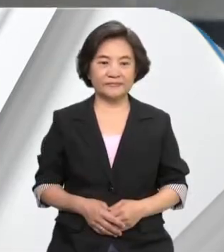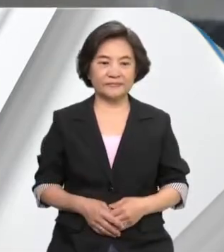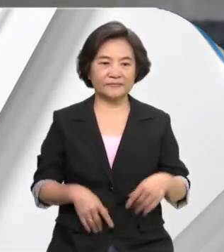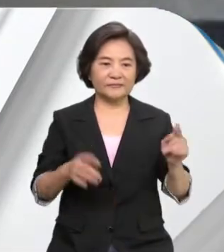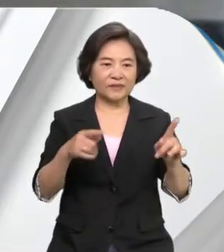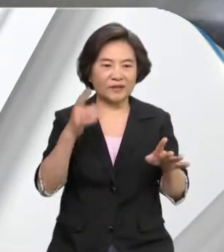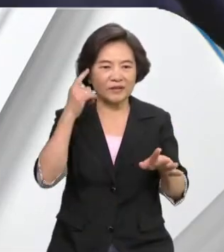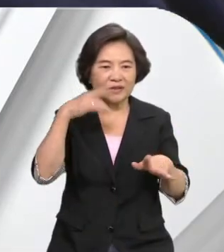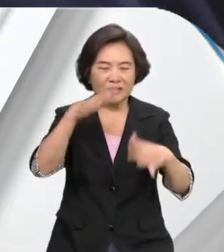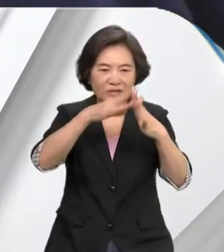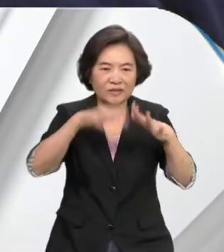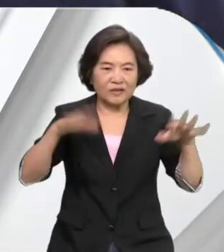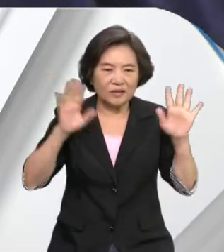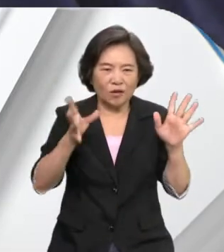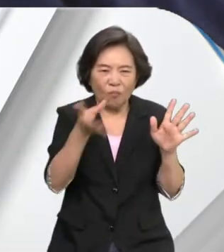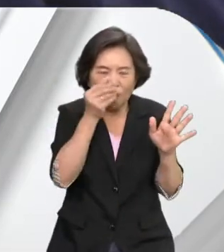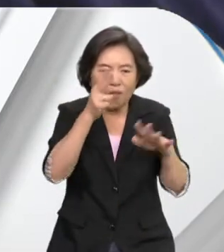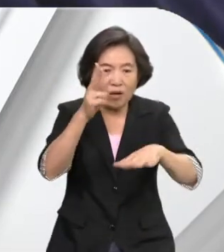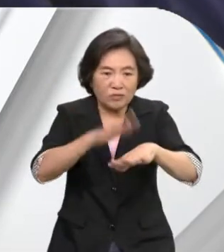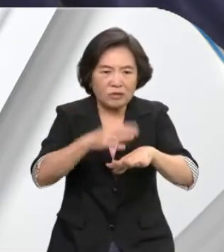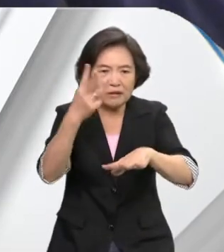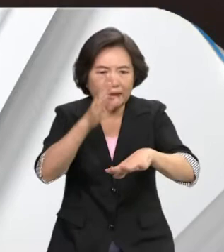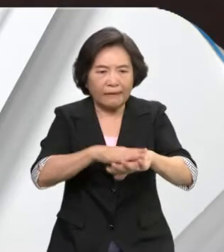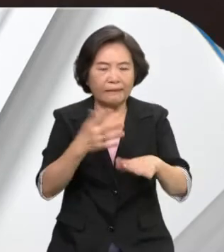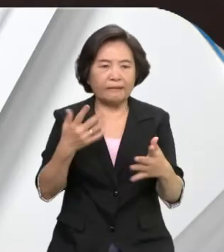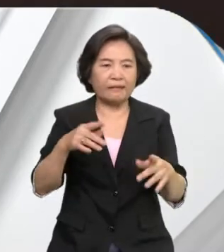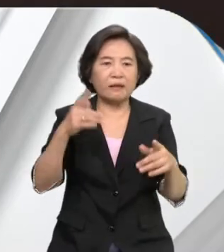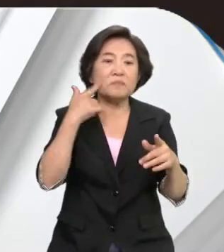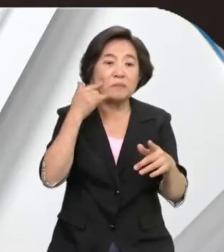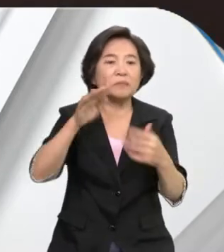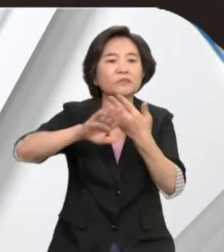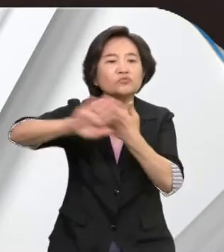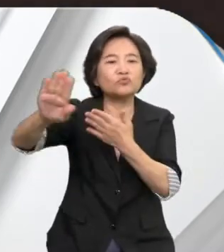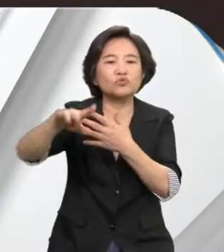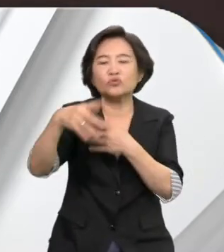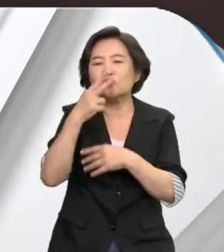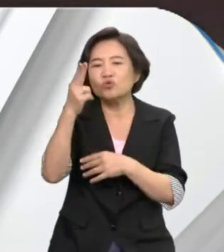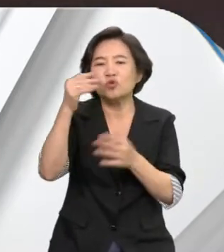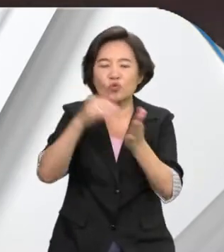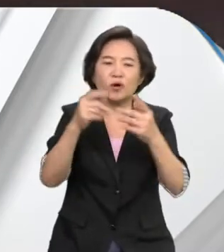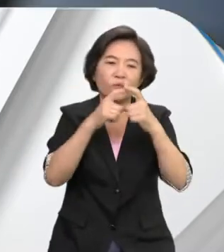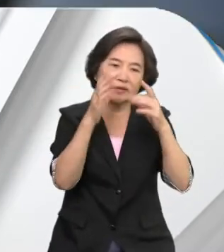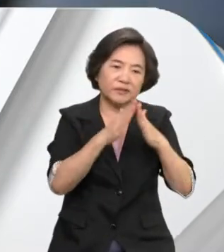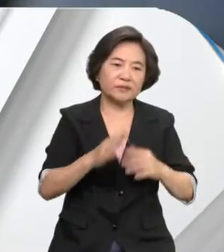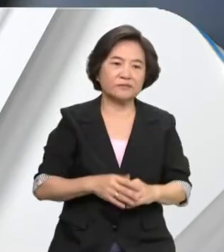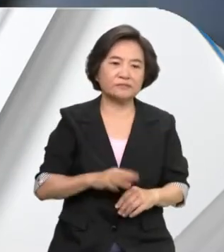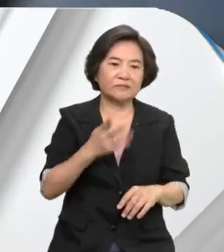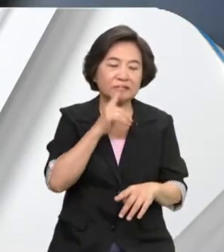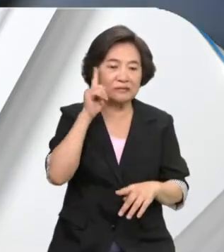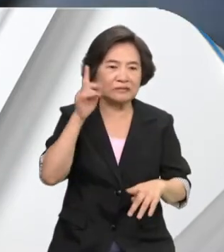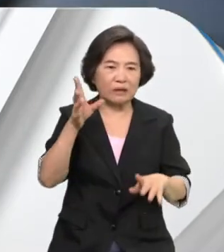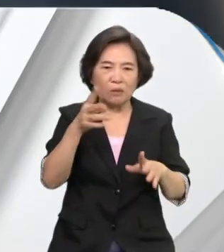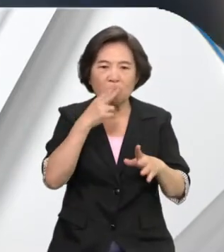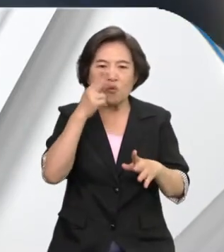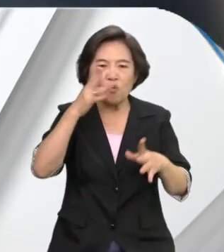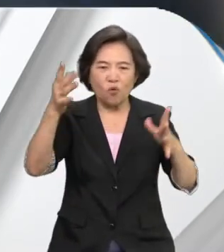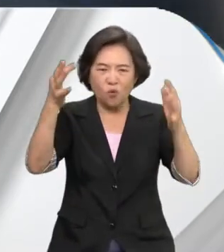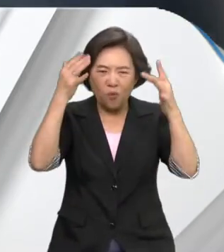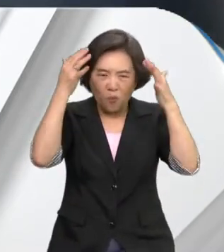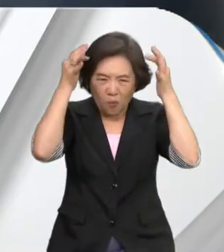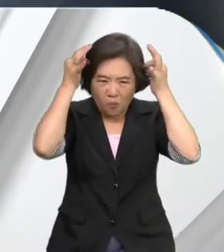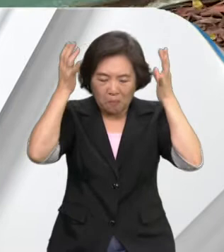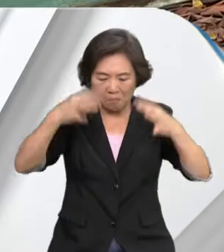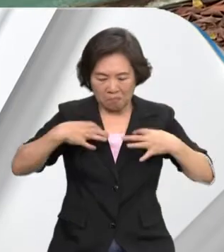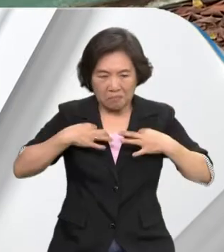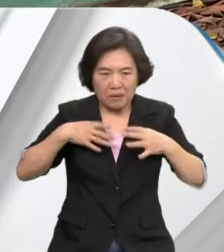为了避免无卡度的三年是多年时间，当到太年不同方案是配件了后将转来，不过掉头三库，头那么也系加